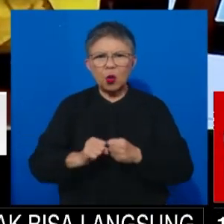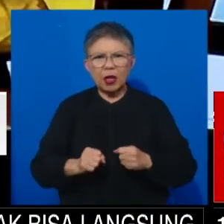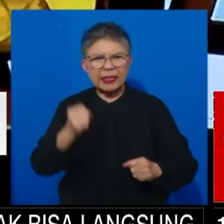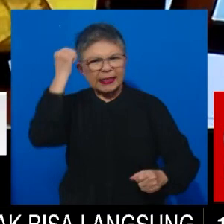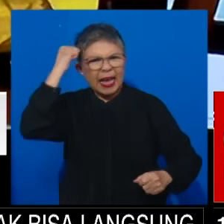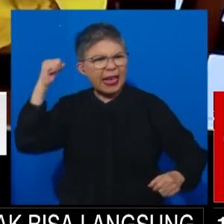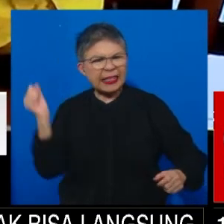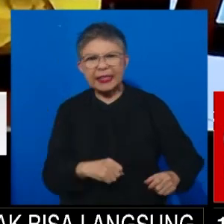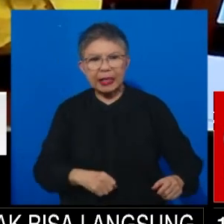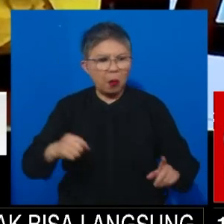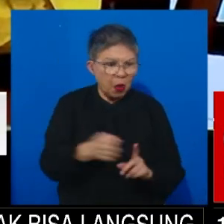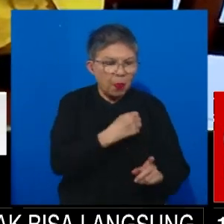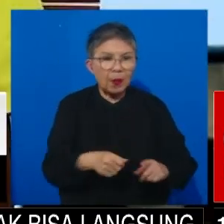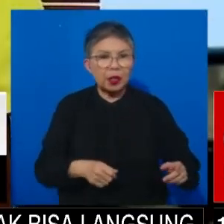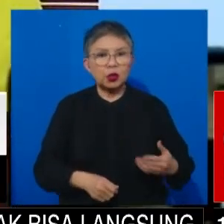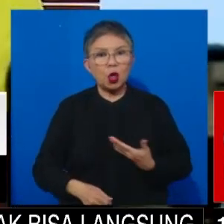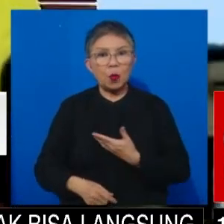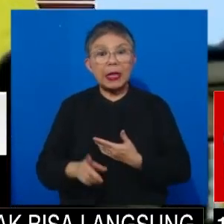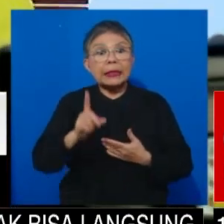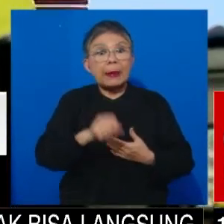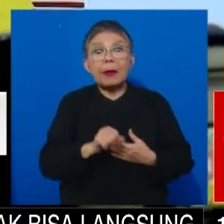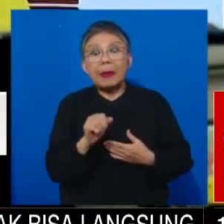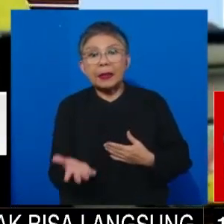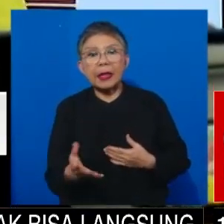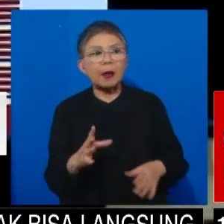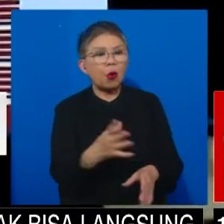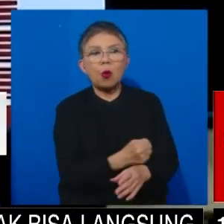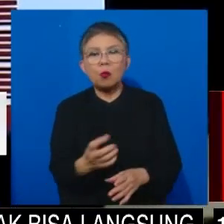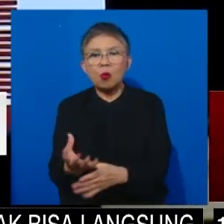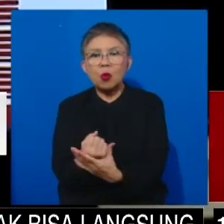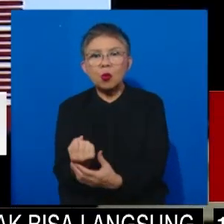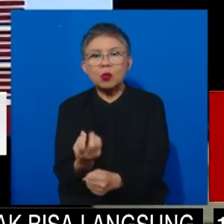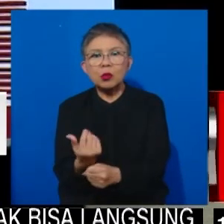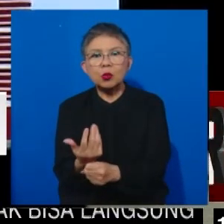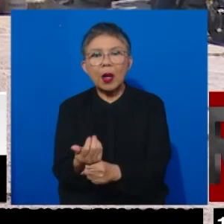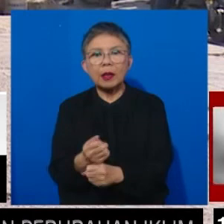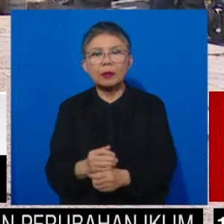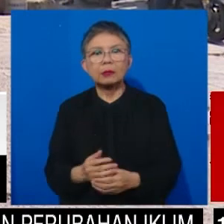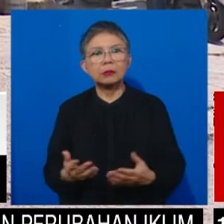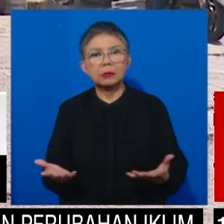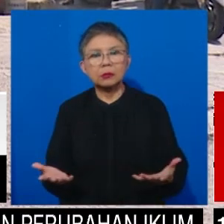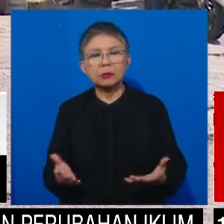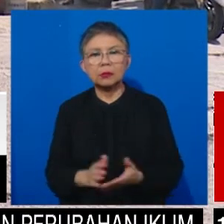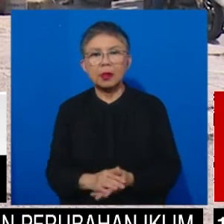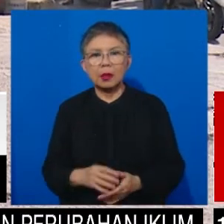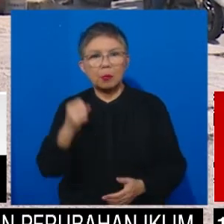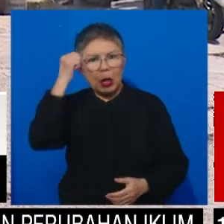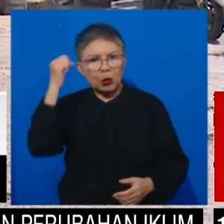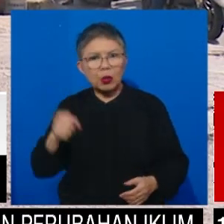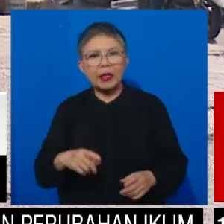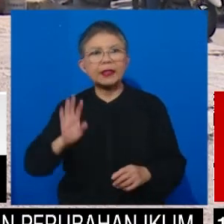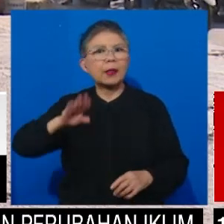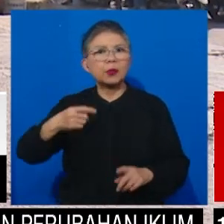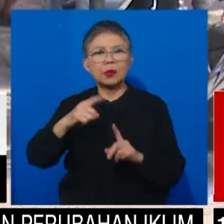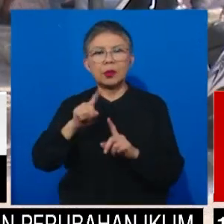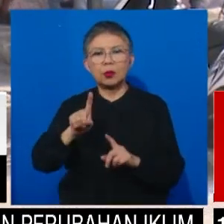sadis karena menganiaya korban hingga tewas dengan tujuan memeras agar mendapatkan uang. Penganiayaan maut itu berawal pada Sabtu